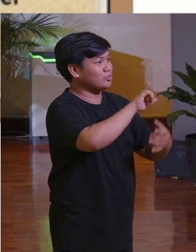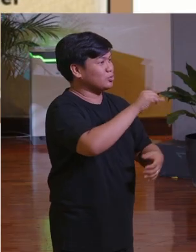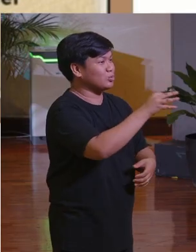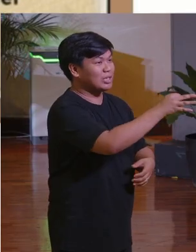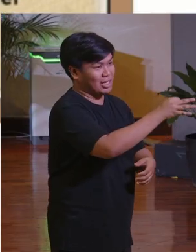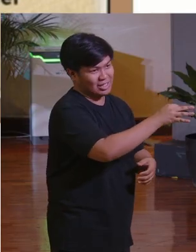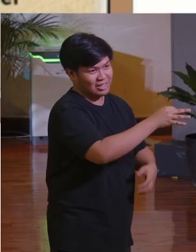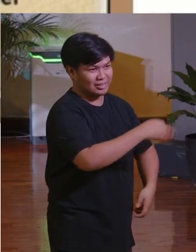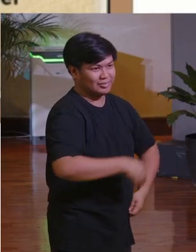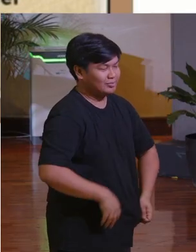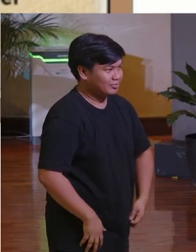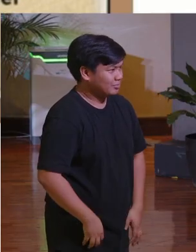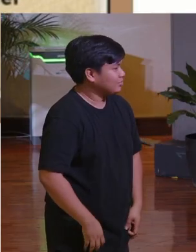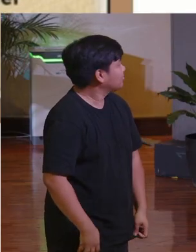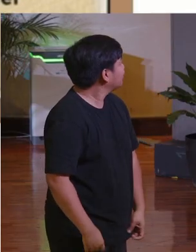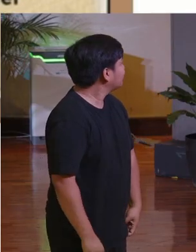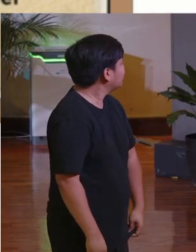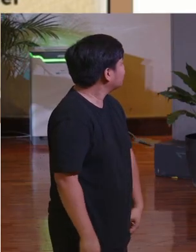nandiyan pa rin,